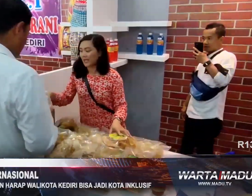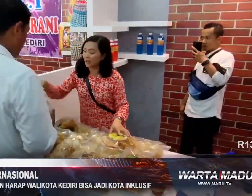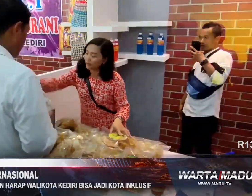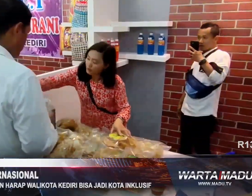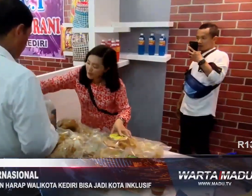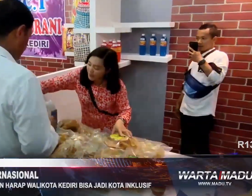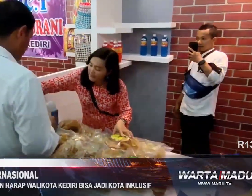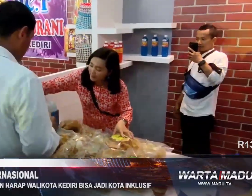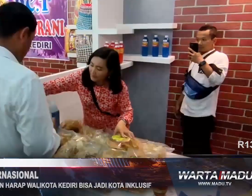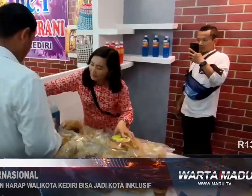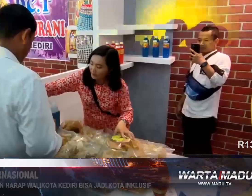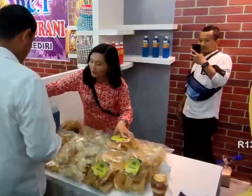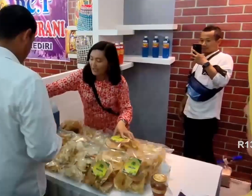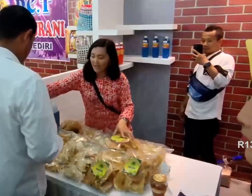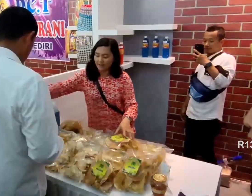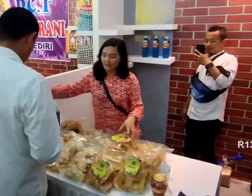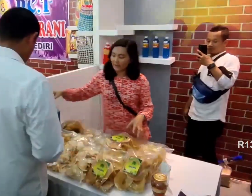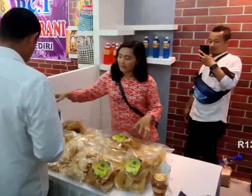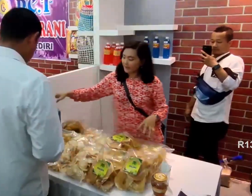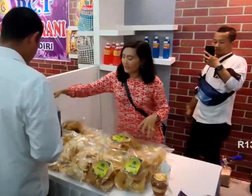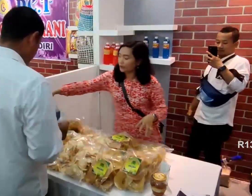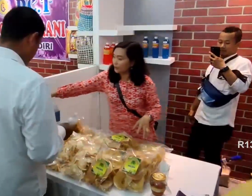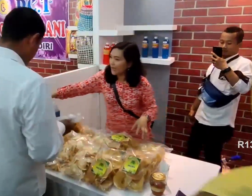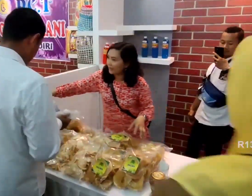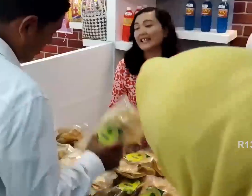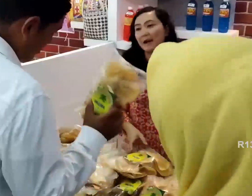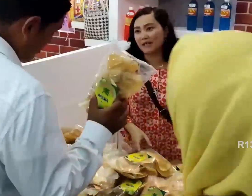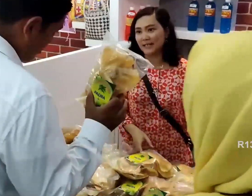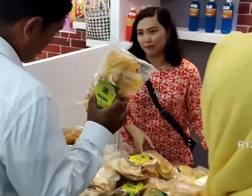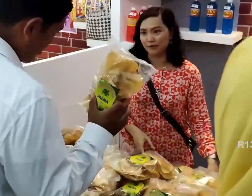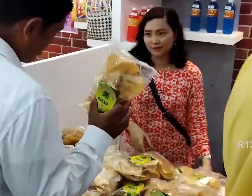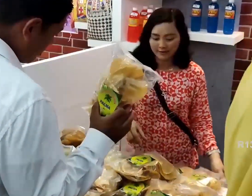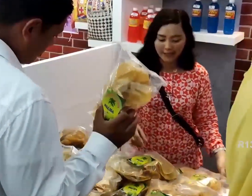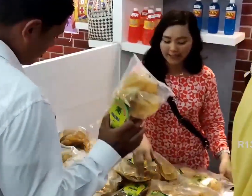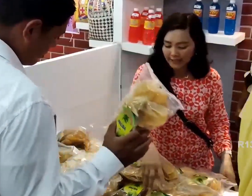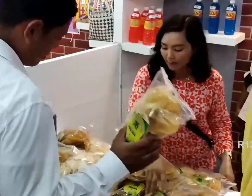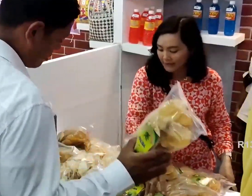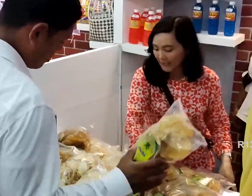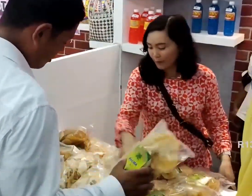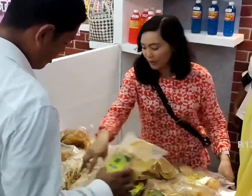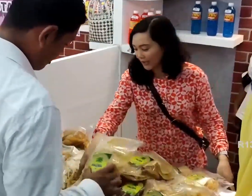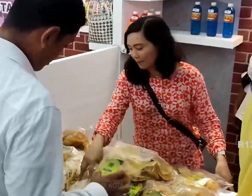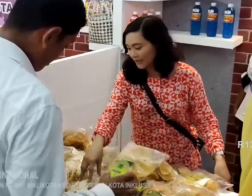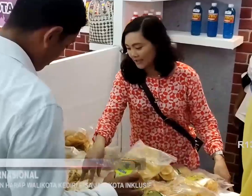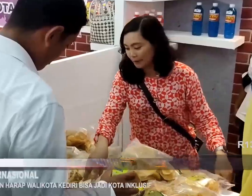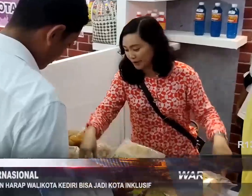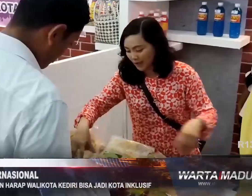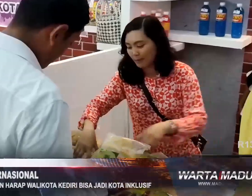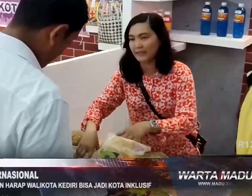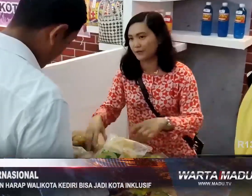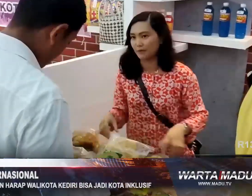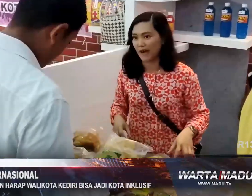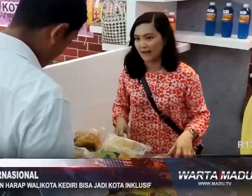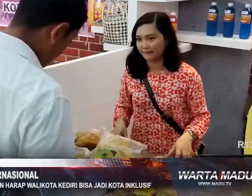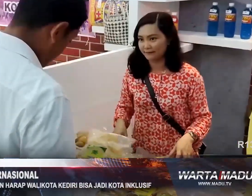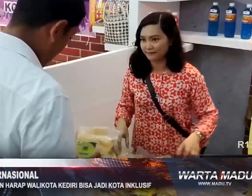ini dipamerkan. Selain mendapat bantuan sosial dari pemerintah Kota Kediri, mereka juga mendapat dukungan dari Pemkot